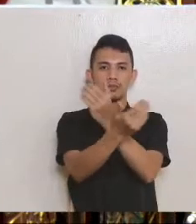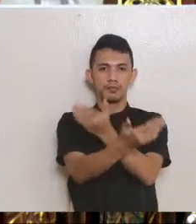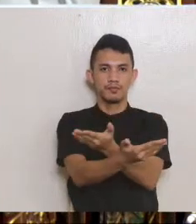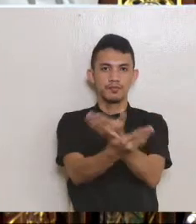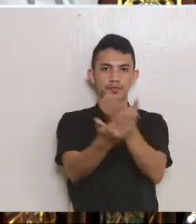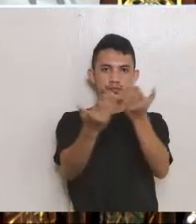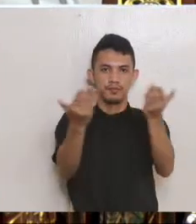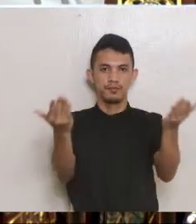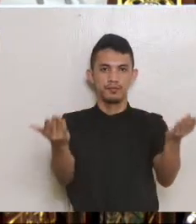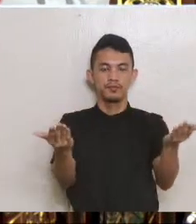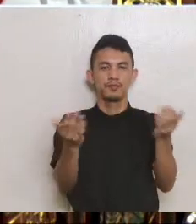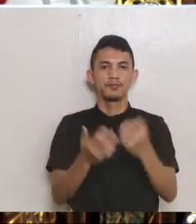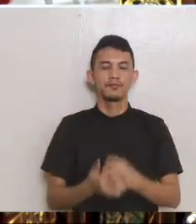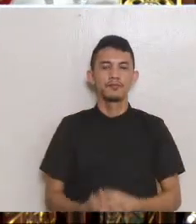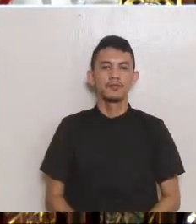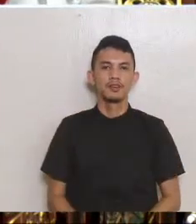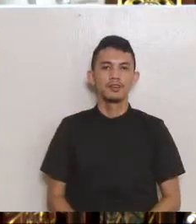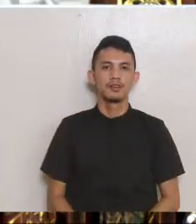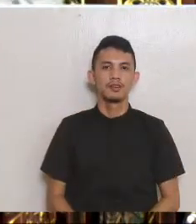kaninyo.